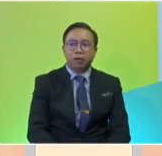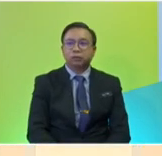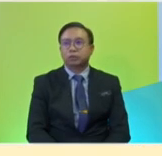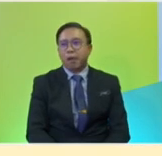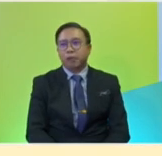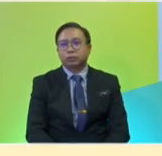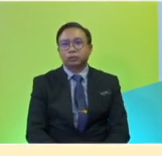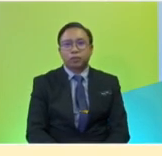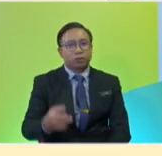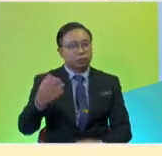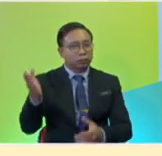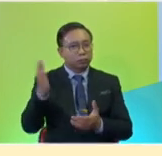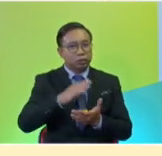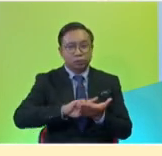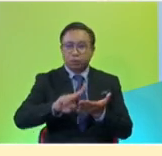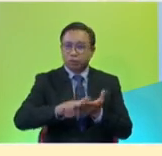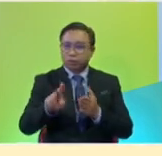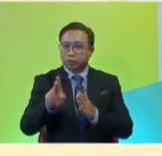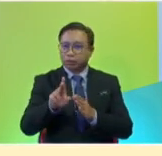abang abang